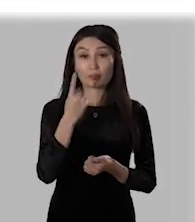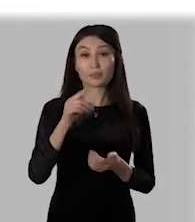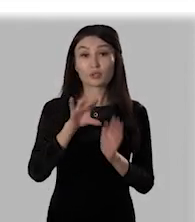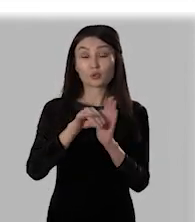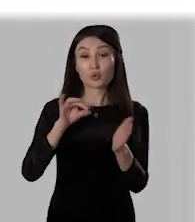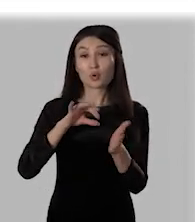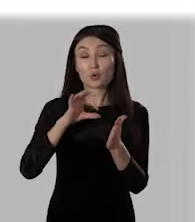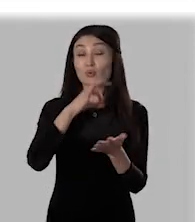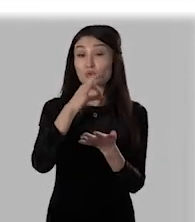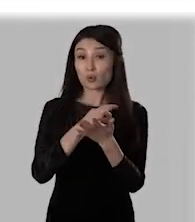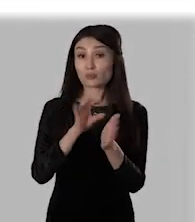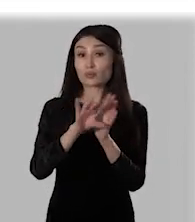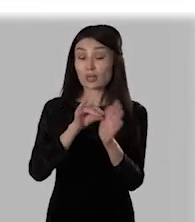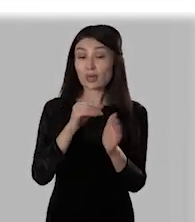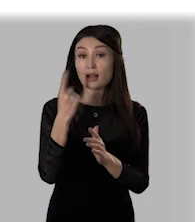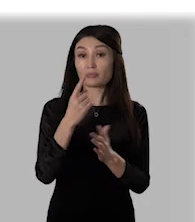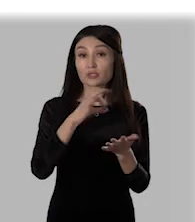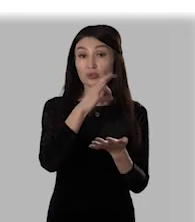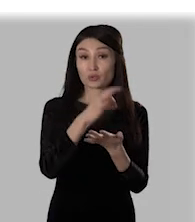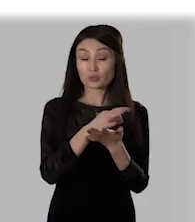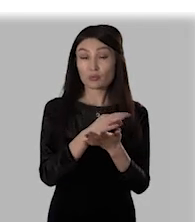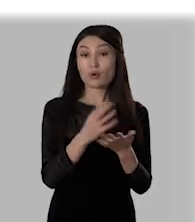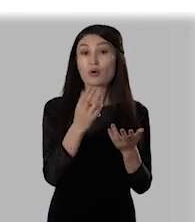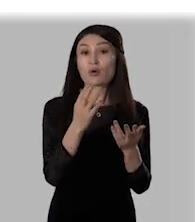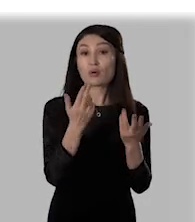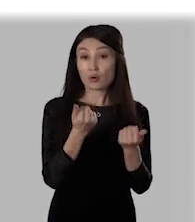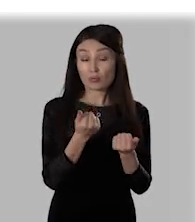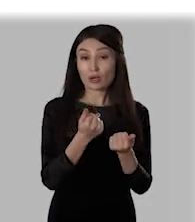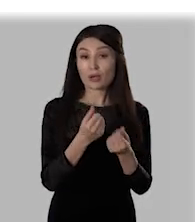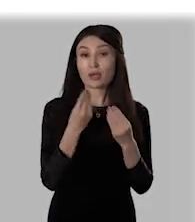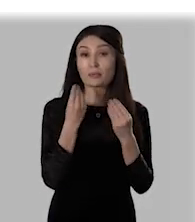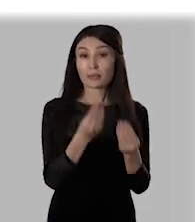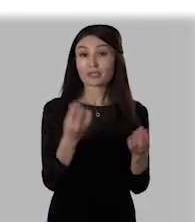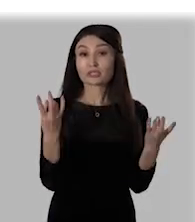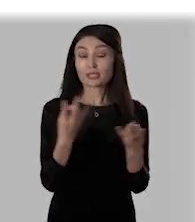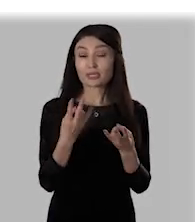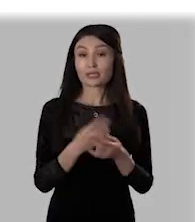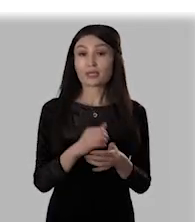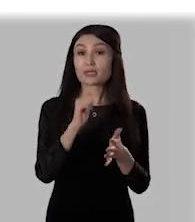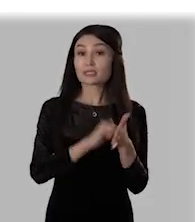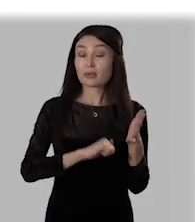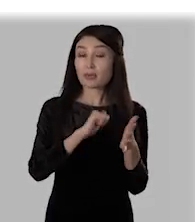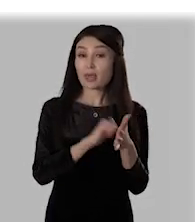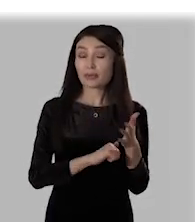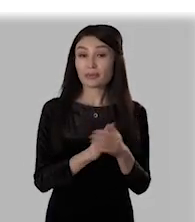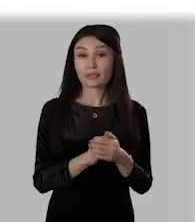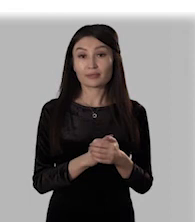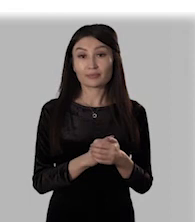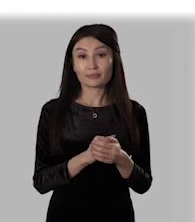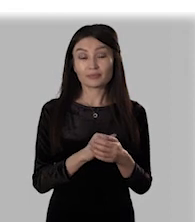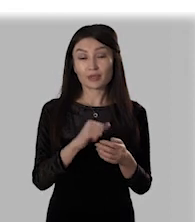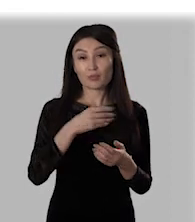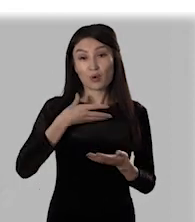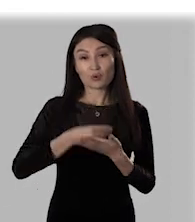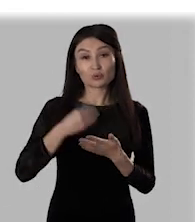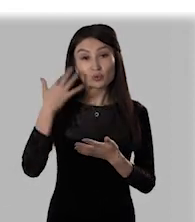тандагыла. Биринчи жооп. Ооба, бериш керек. Себеби деп